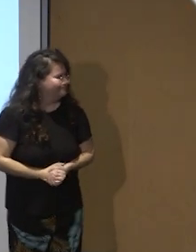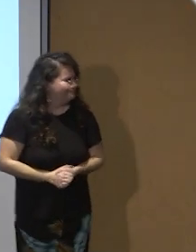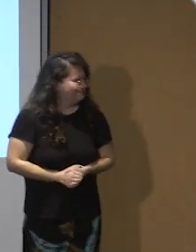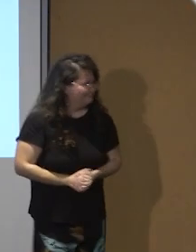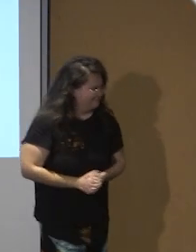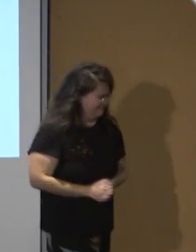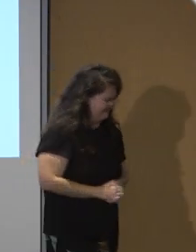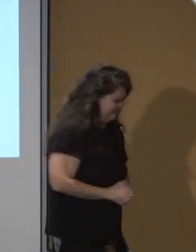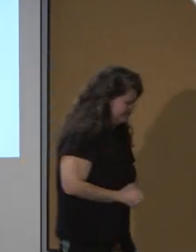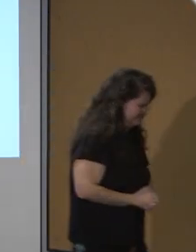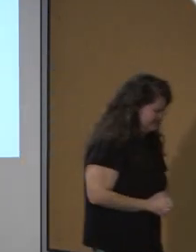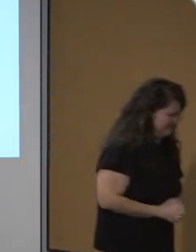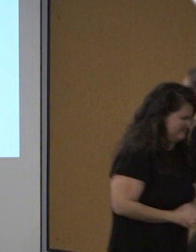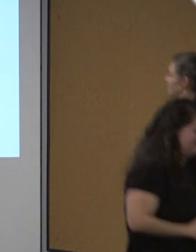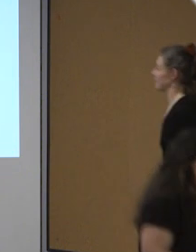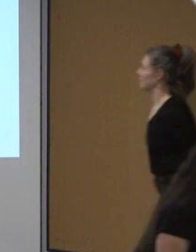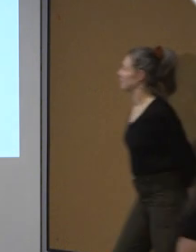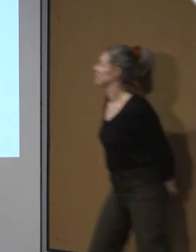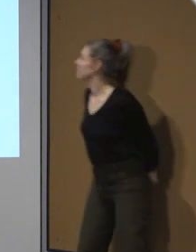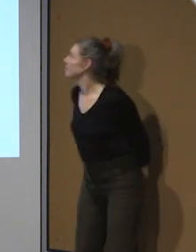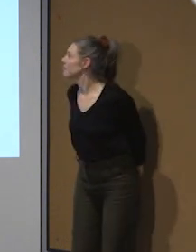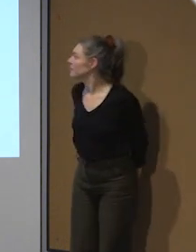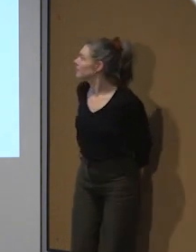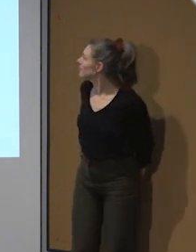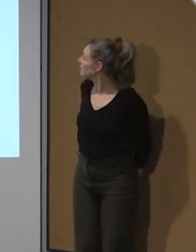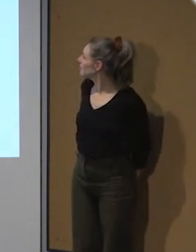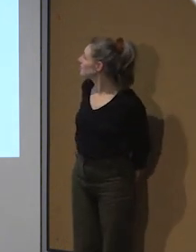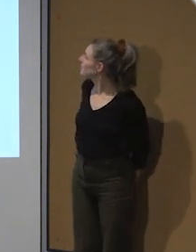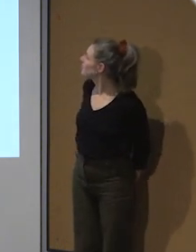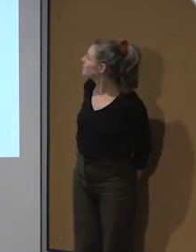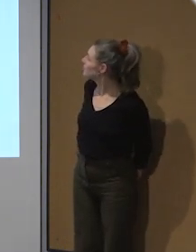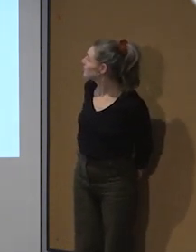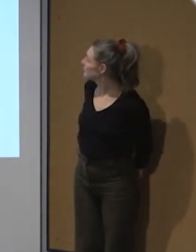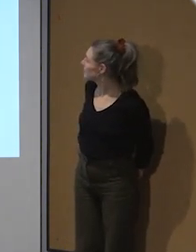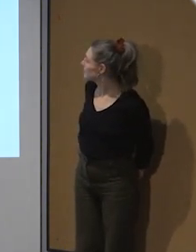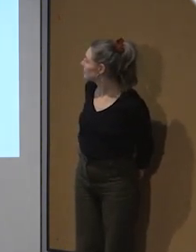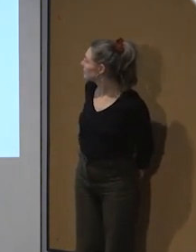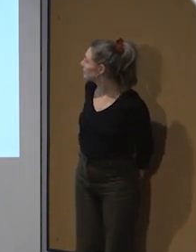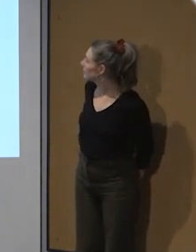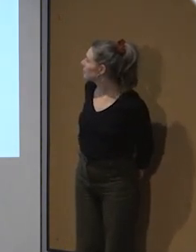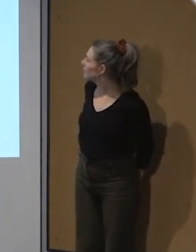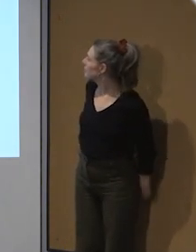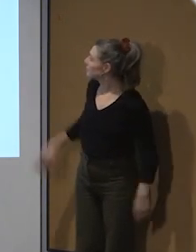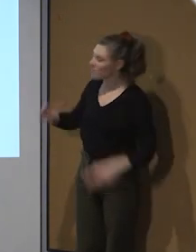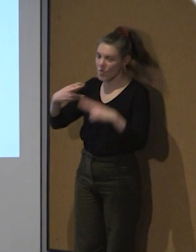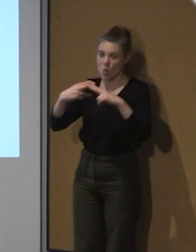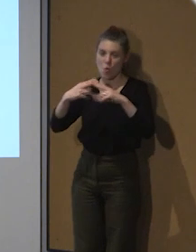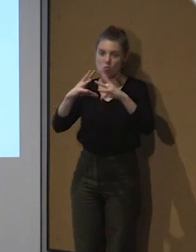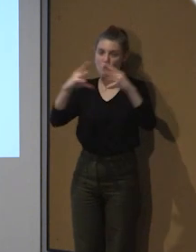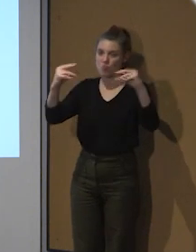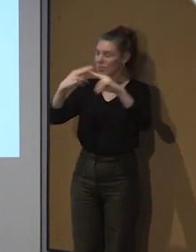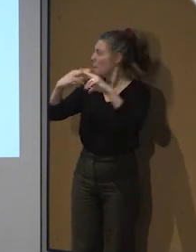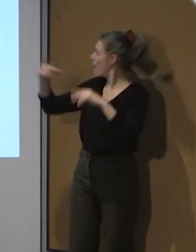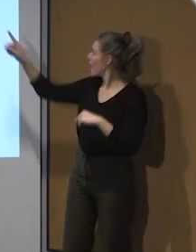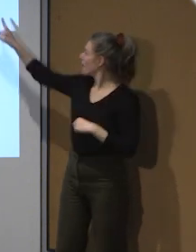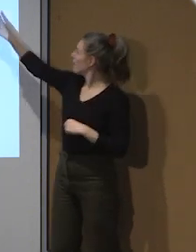Désolée, je vous spoil un petit peu. Voilà. Donc, le multifidus, c'est le muscle qui est là, qui va du sacrum jusqu'à l'occiput et qui passe au